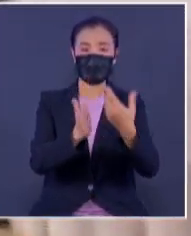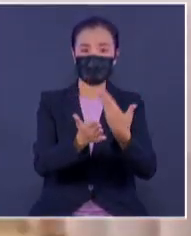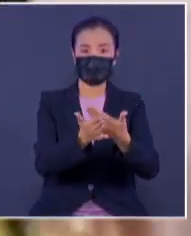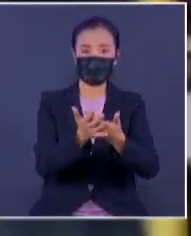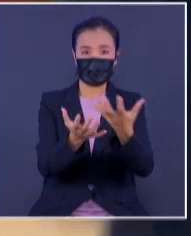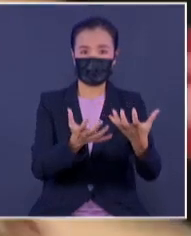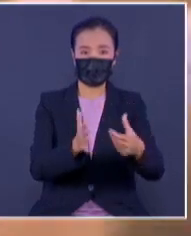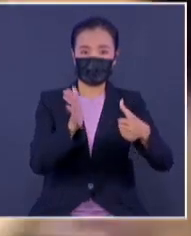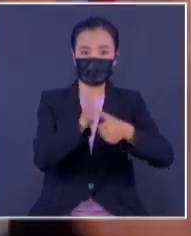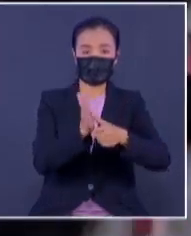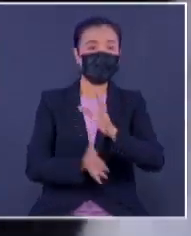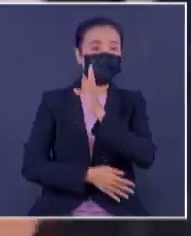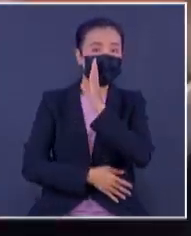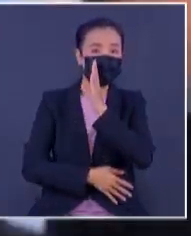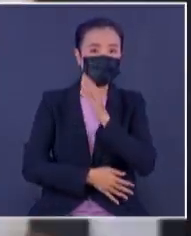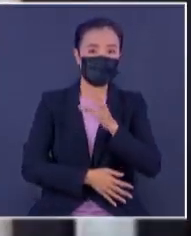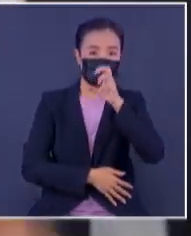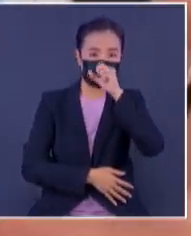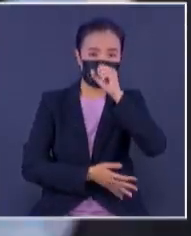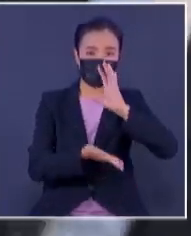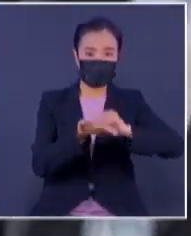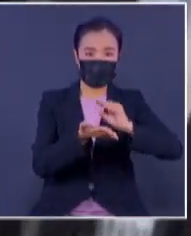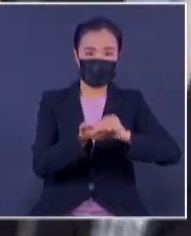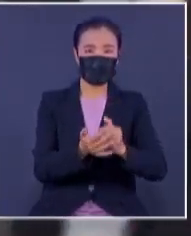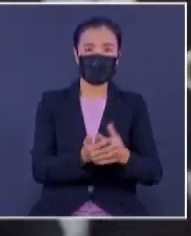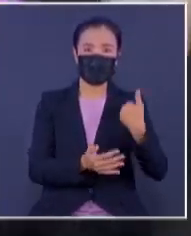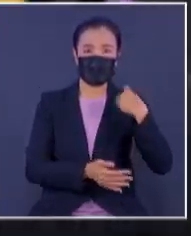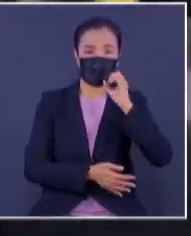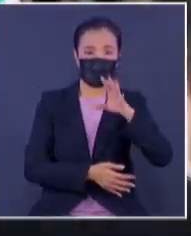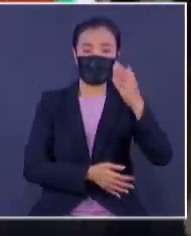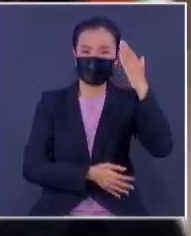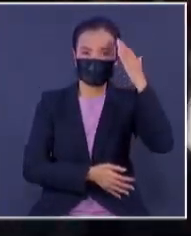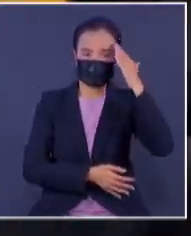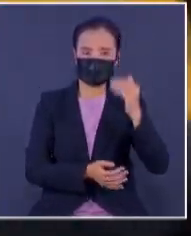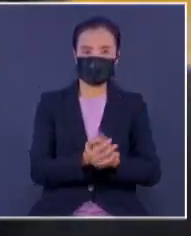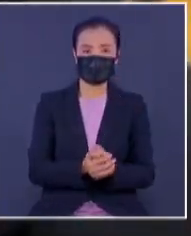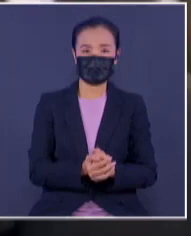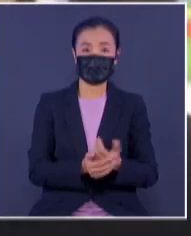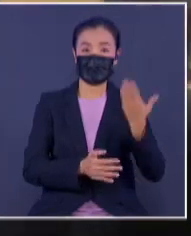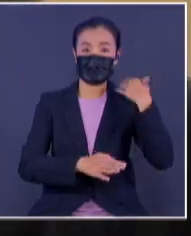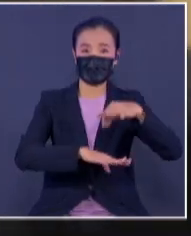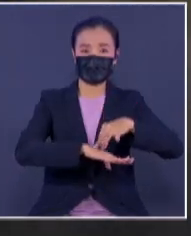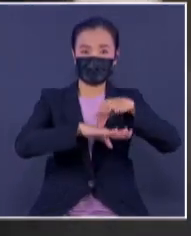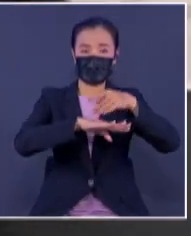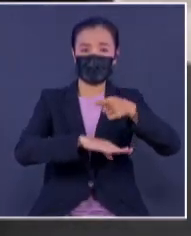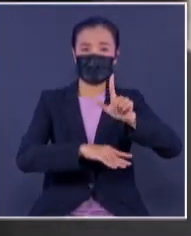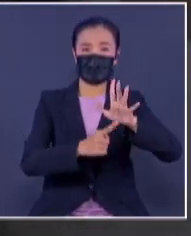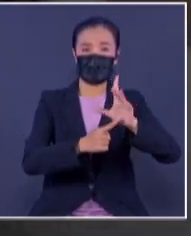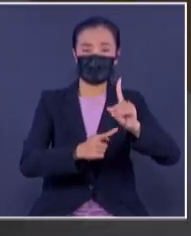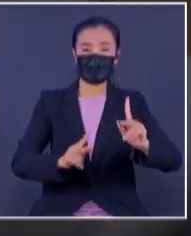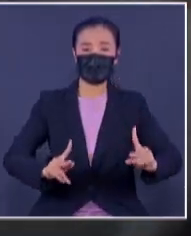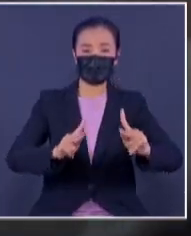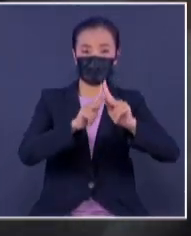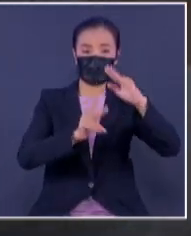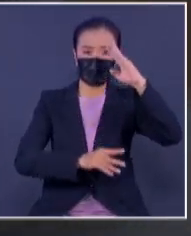ทรัพย์สินและหนี้สินอันเป็นเท็จหรือปกปิดข้อเท็จจริงอันควรแจ้งให้ทราบเนี่ยนะครับเมื่อครั้งที่ท่านดำรงตำแหน่งเป็นปลัดกระทรวงกลาโหม